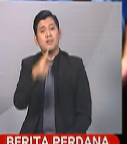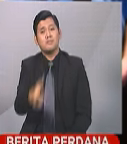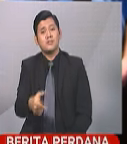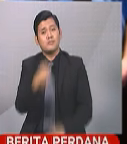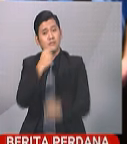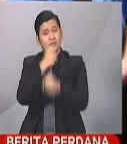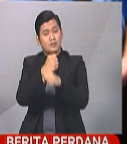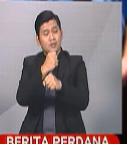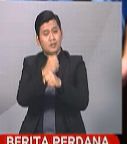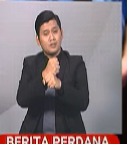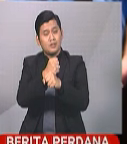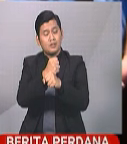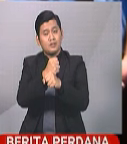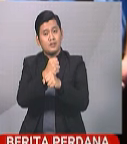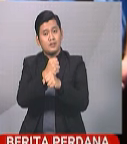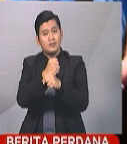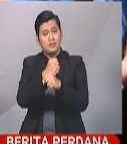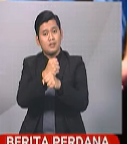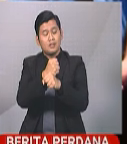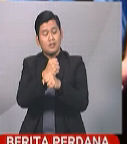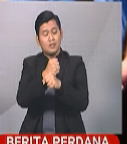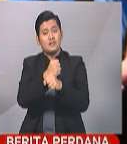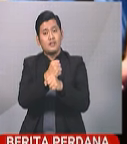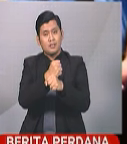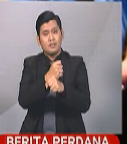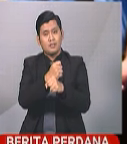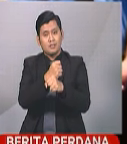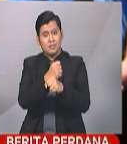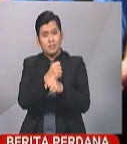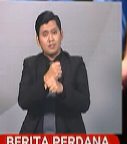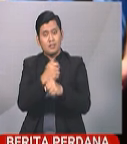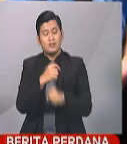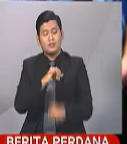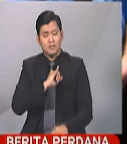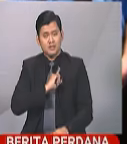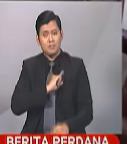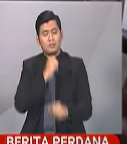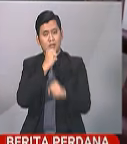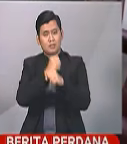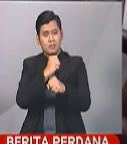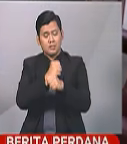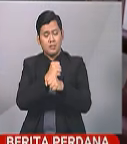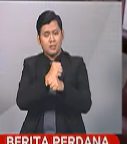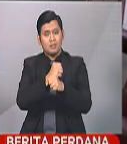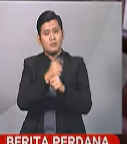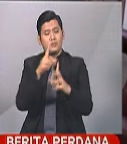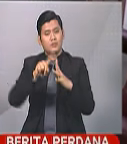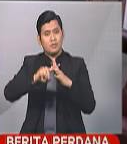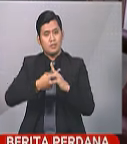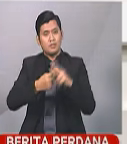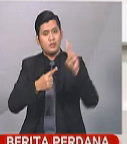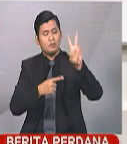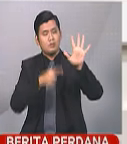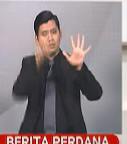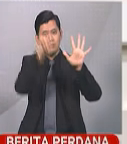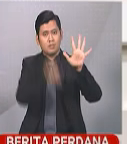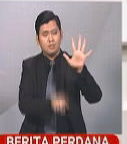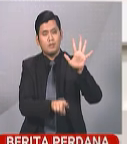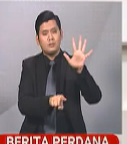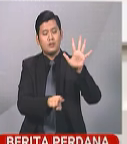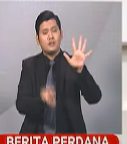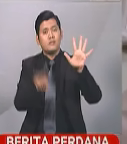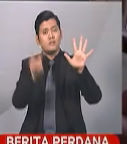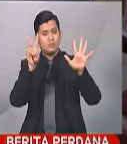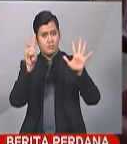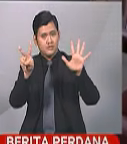Sejak COVID-19 ni sejak 25 Januari sebagai pasukan barisan hadapan. Oh,